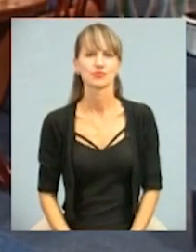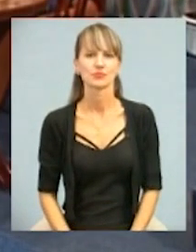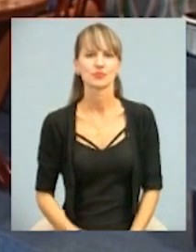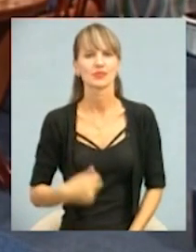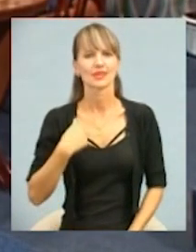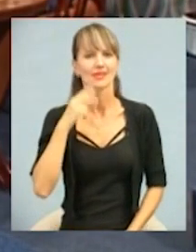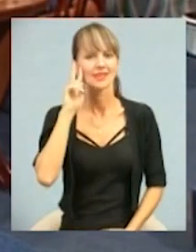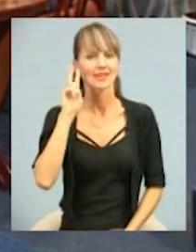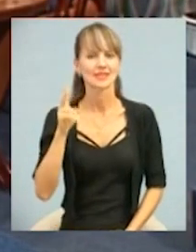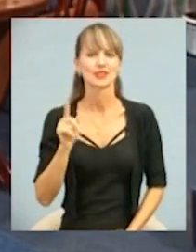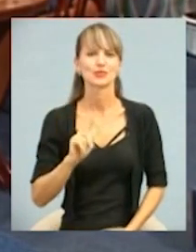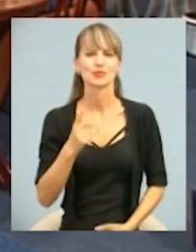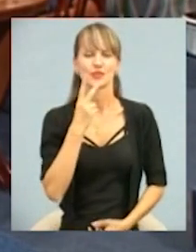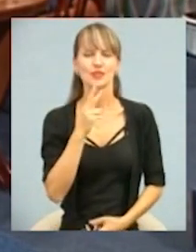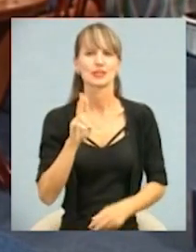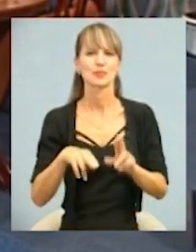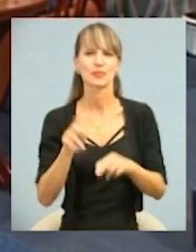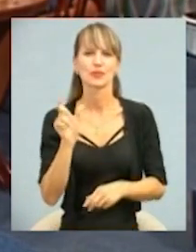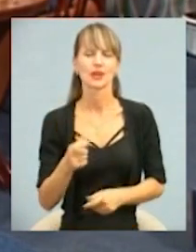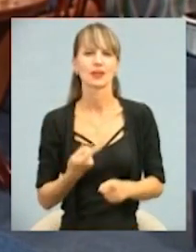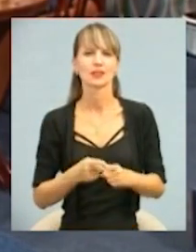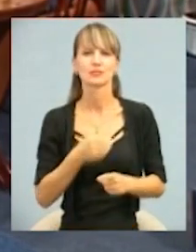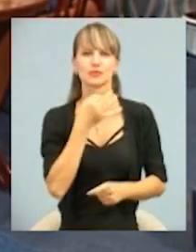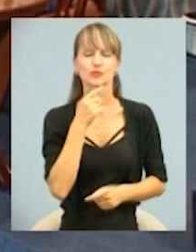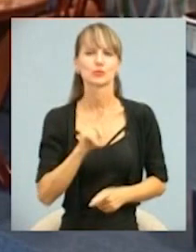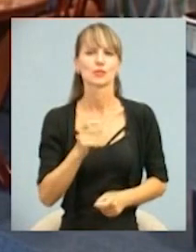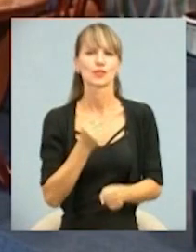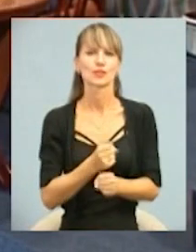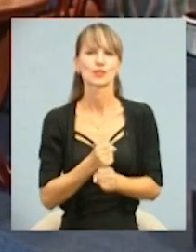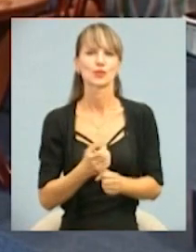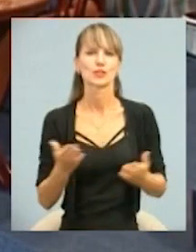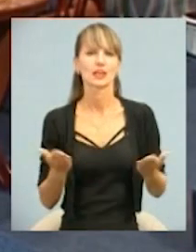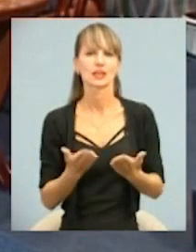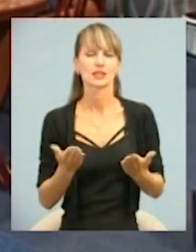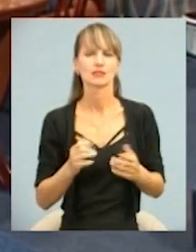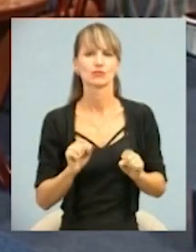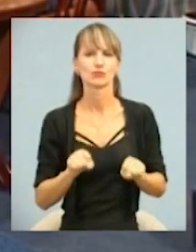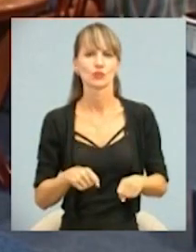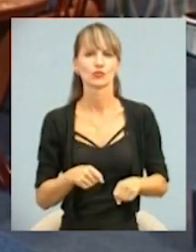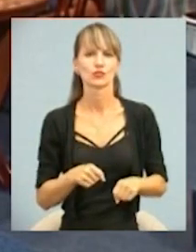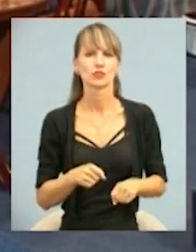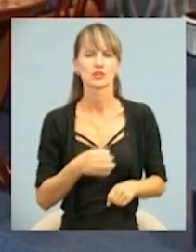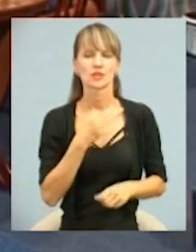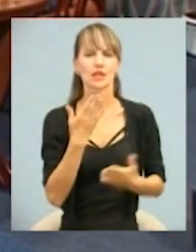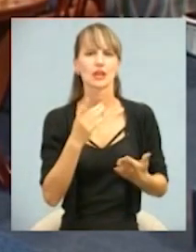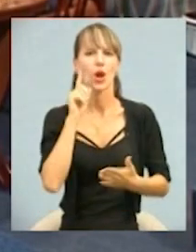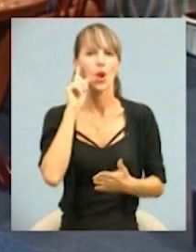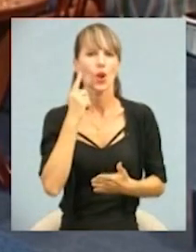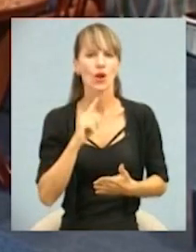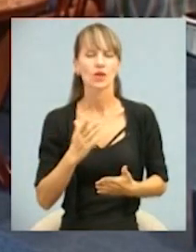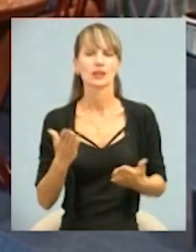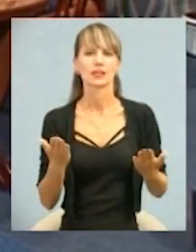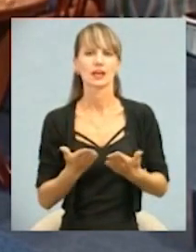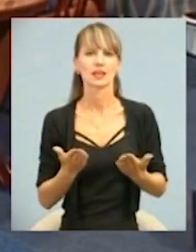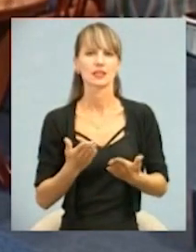Я не знаю. Тому що, дивись, малярам це подобається, тому що вони створюють якісь, ну, можна, да, там якісь кольори, якісь